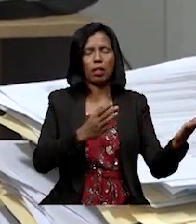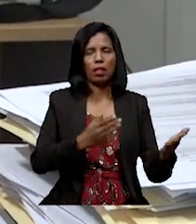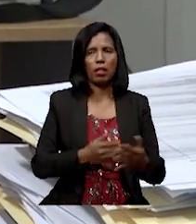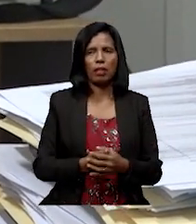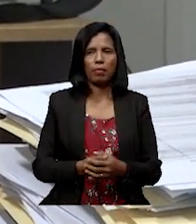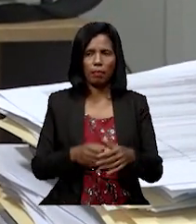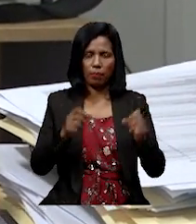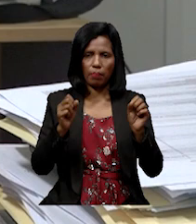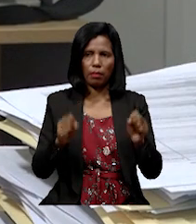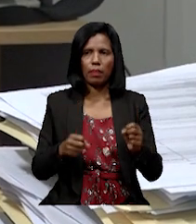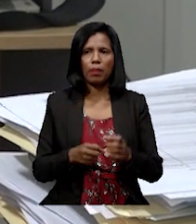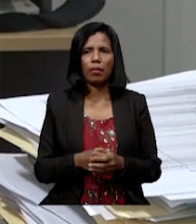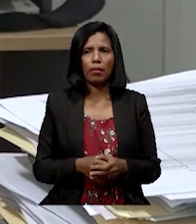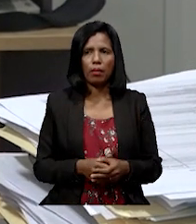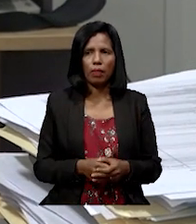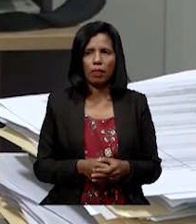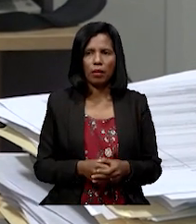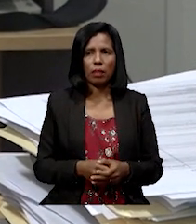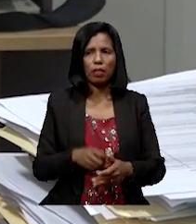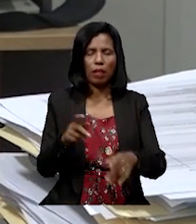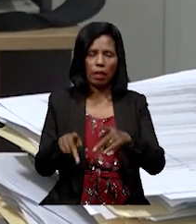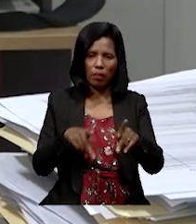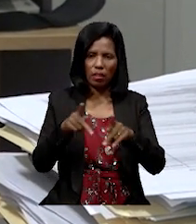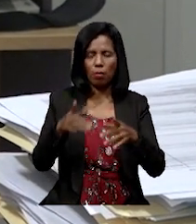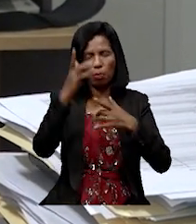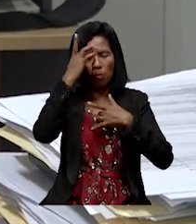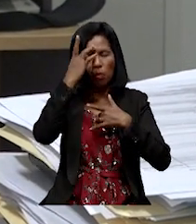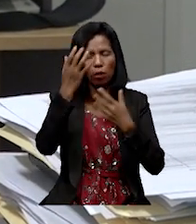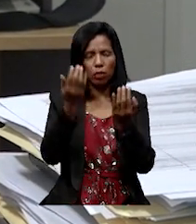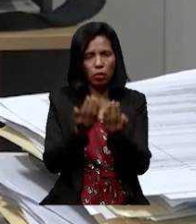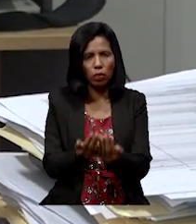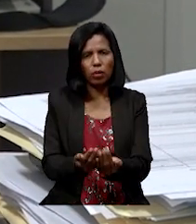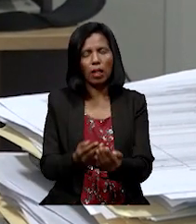nacional para balos de sira né be crítico mas be sira né be